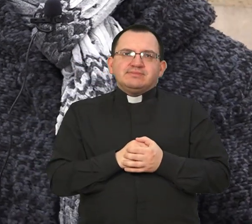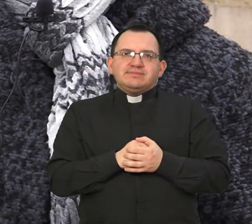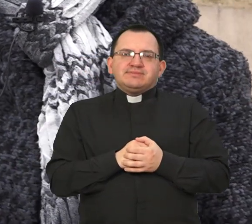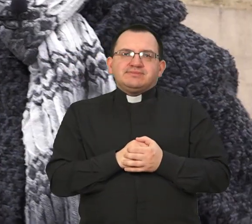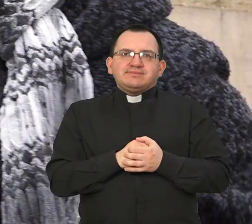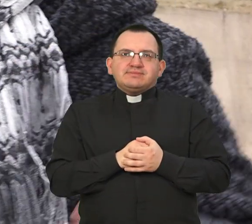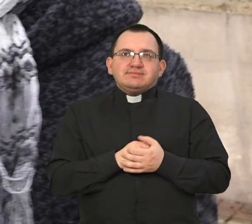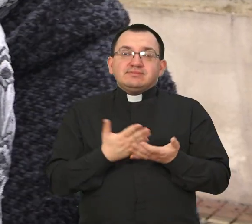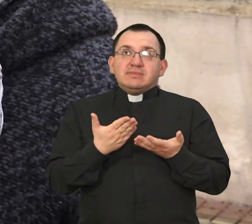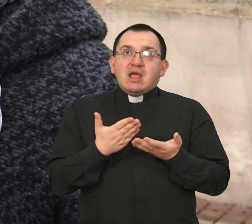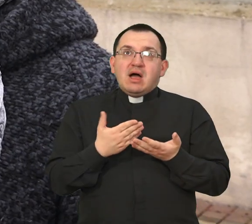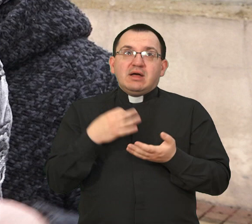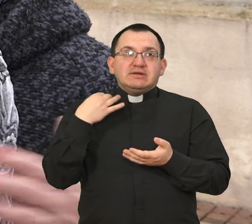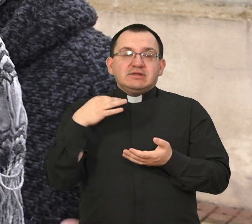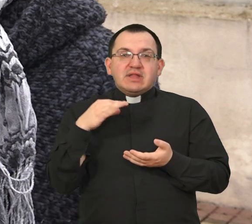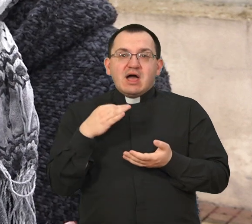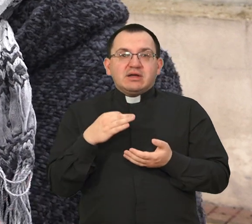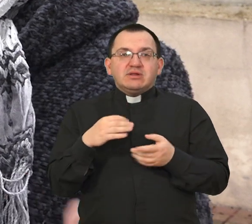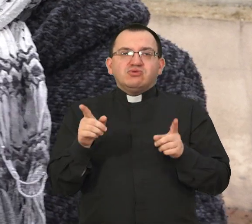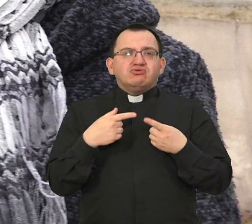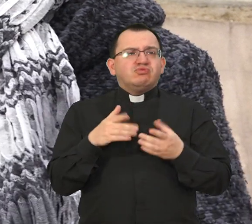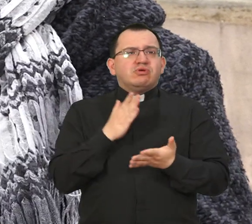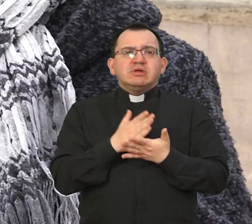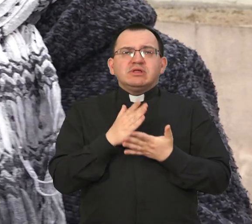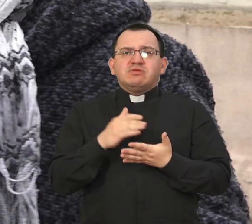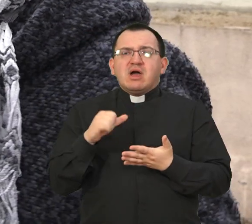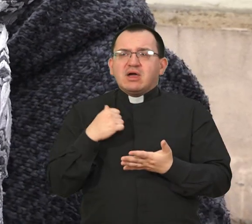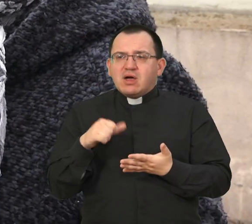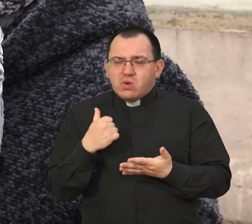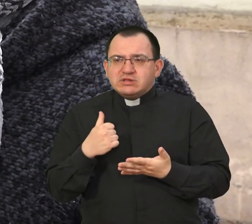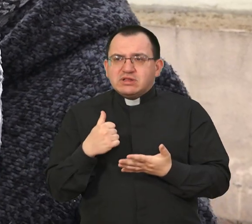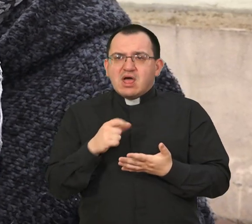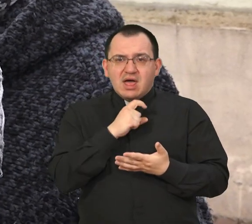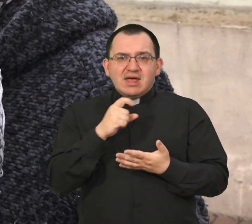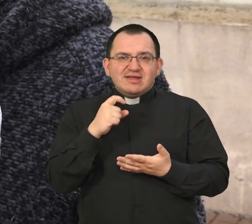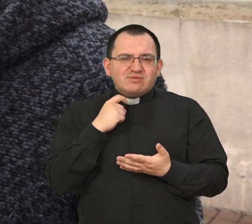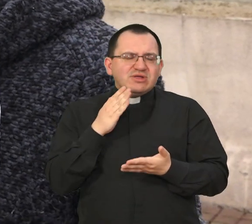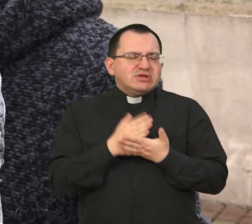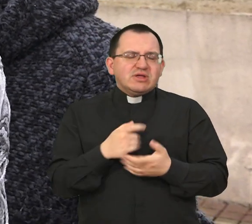kao za nagradu, zbor je svaku godinu, župnik je svaku godinu